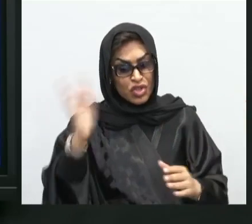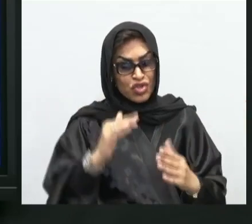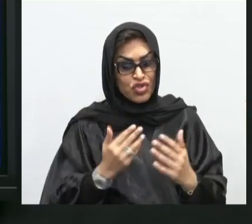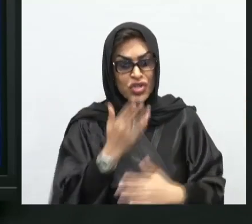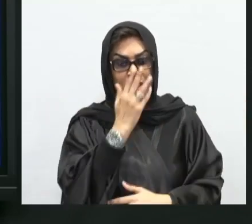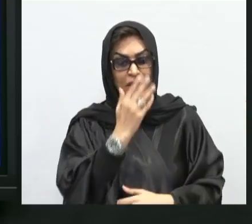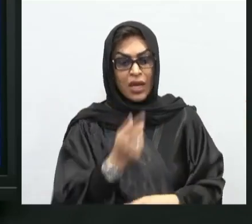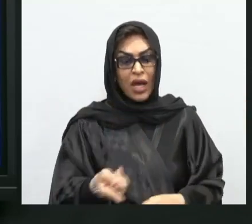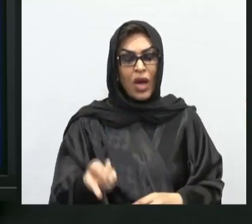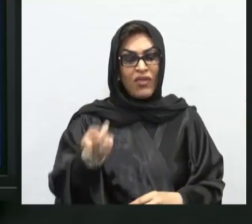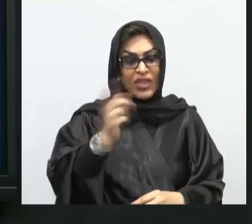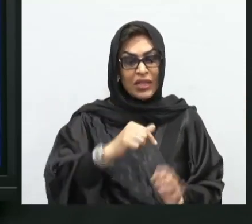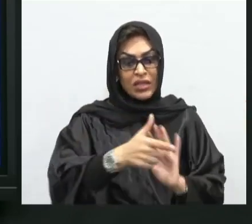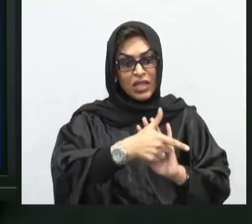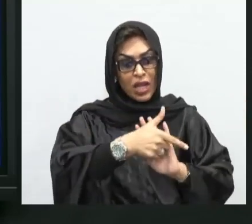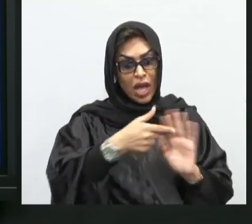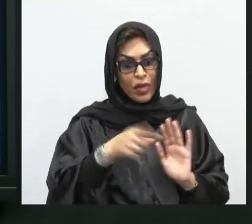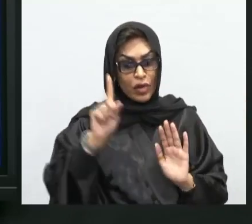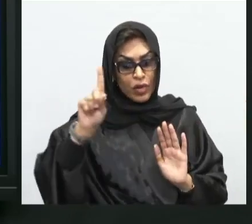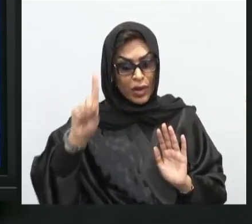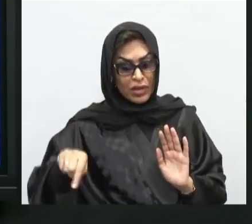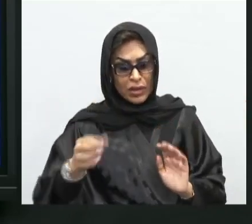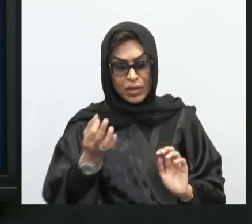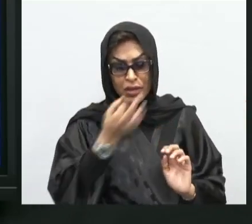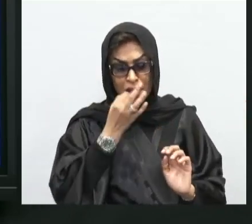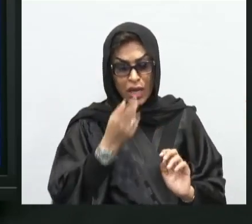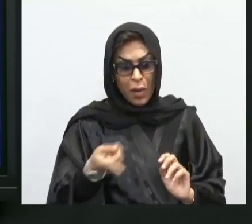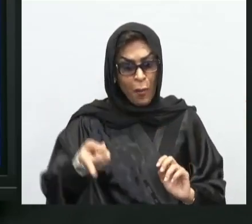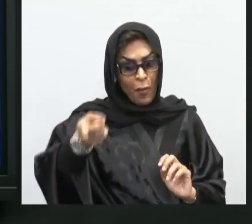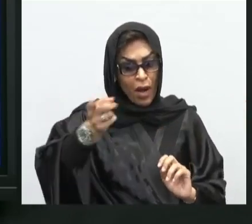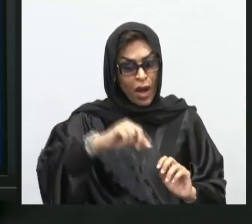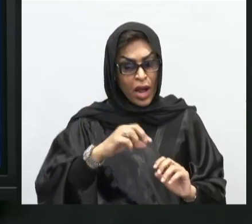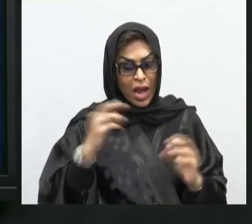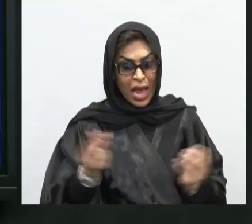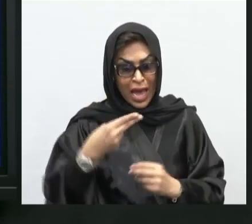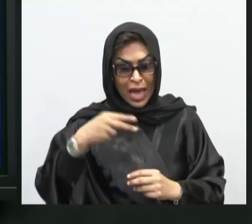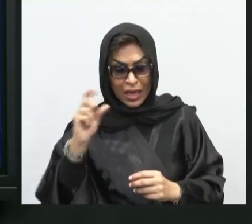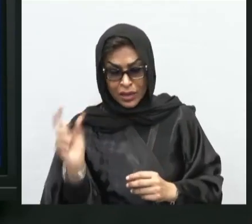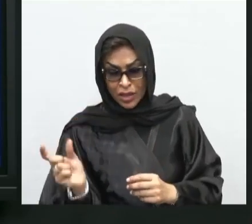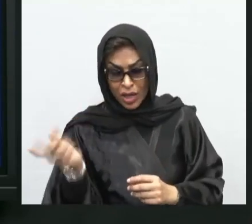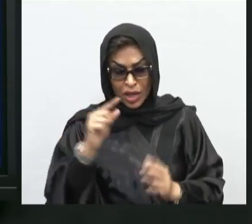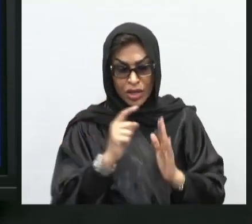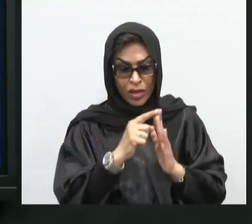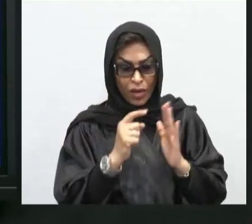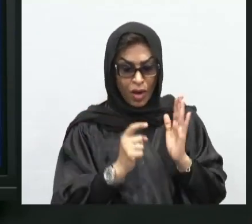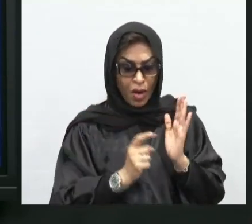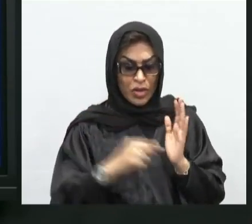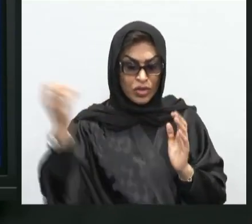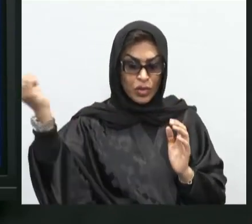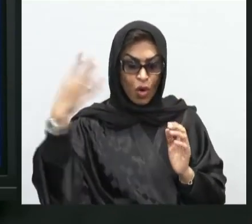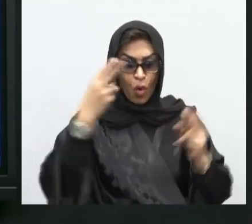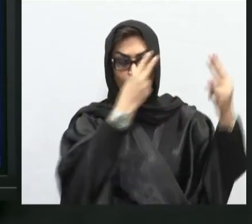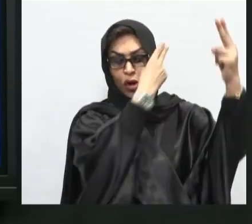وهذا الاثراء في درسنا لهذا اليوم يتحدث عن النظام الشمسي اضافه الى النجوم